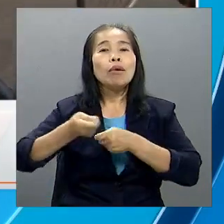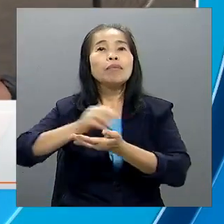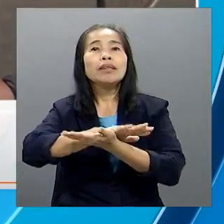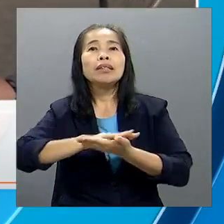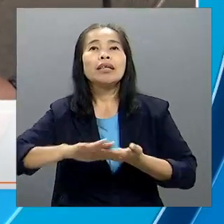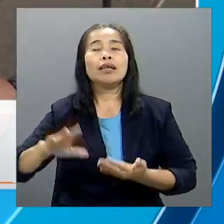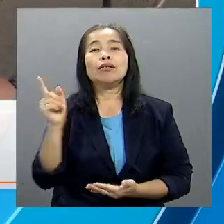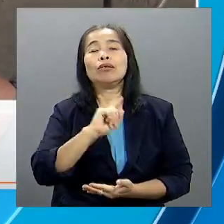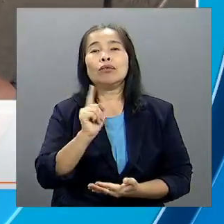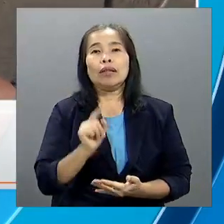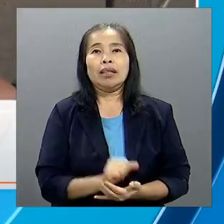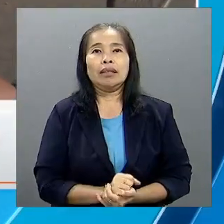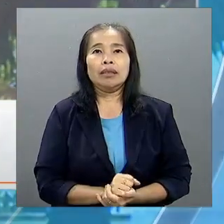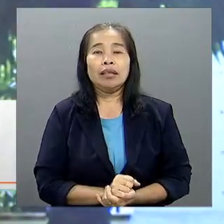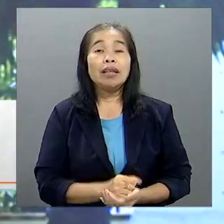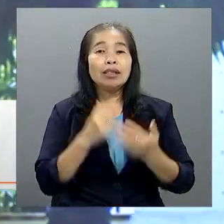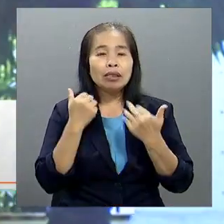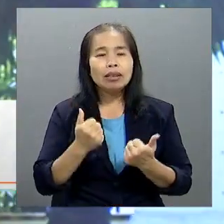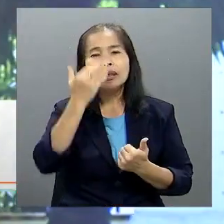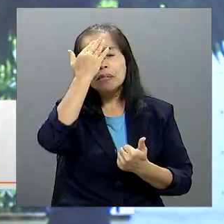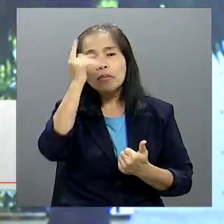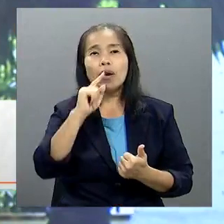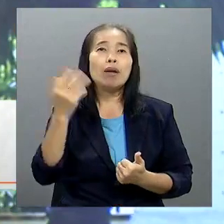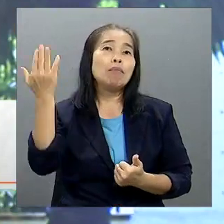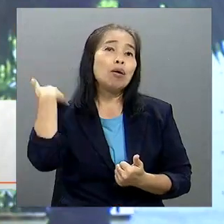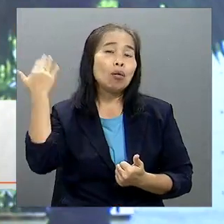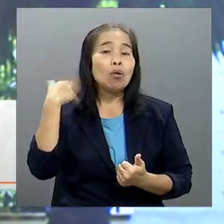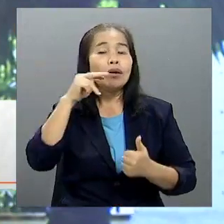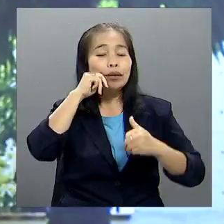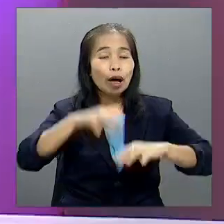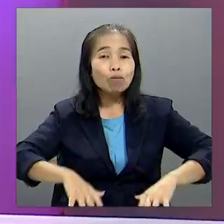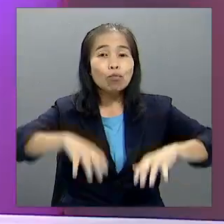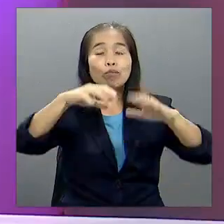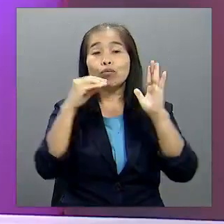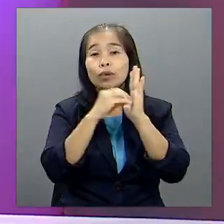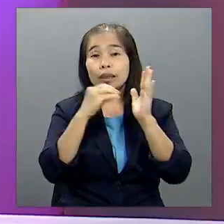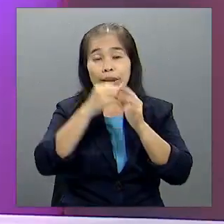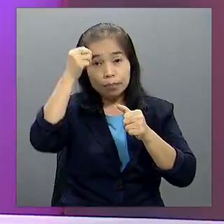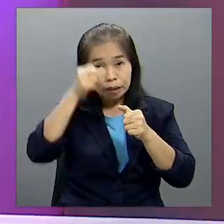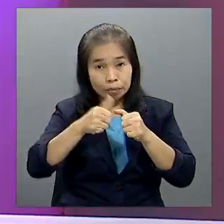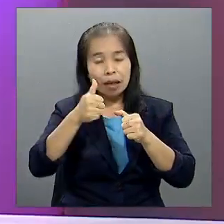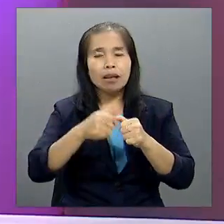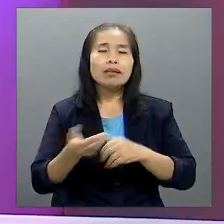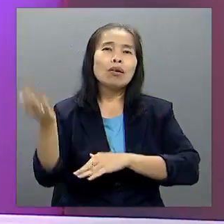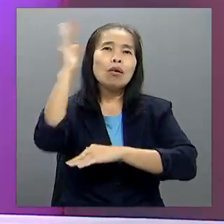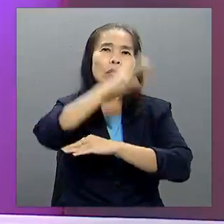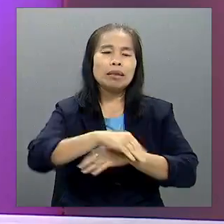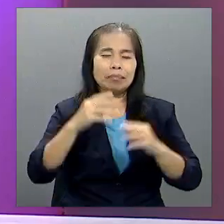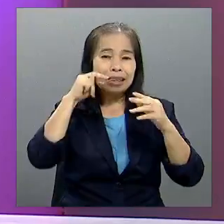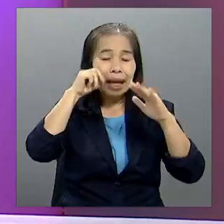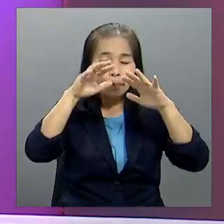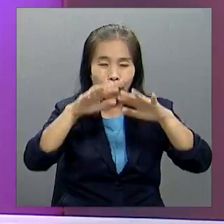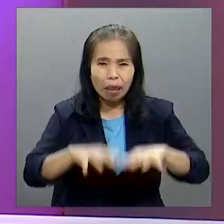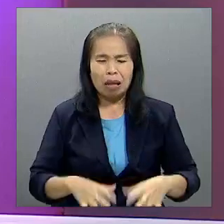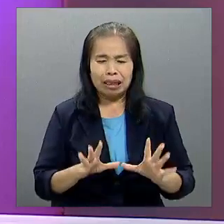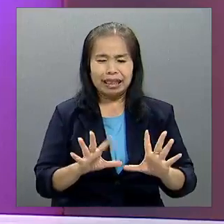ราะว่าดูจากภาพแล้วเนี่ยอย่างเมื่อตอนน้ำท่วมใหญ่ในกรุงเทพมหานครเนี่ยหลายพื้นที่และที่กระตากจังหวัดเนี่ยส่วนมากจะเป็นดินโคลนน ะฮะ เราจะมีวิธี